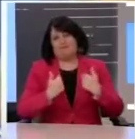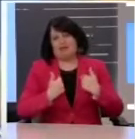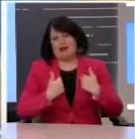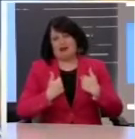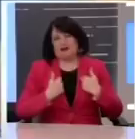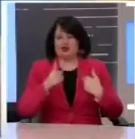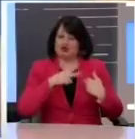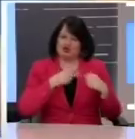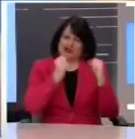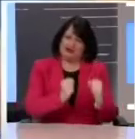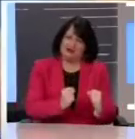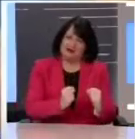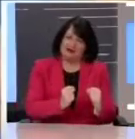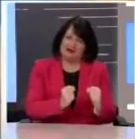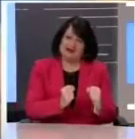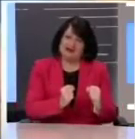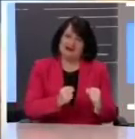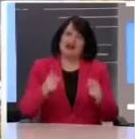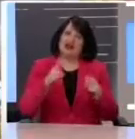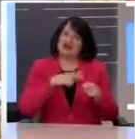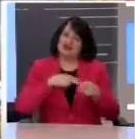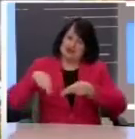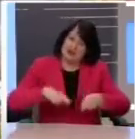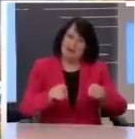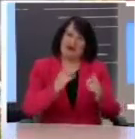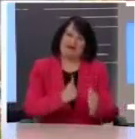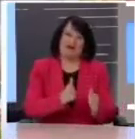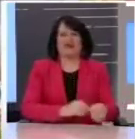μεριά, στη σωστή όχθη του ποταμίου, όπως λέτε και εσείς. Σας ευχαριστώ.